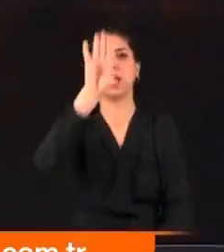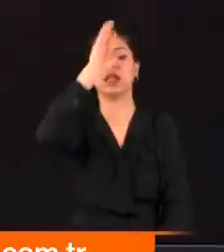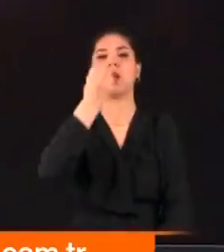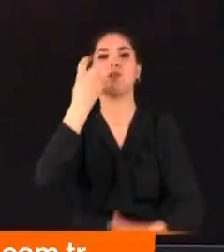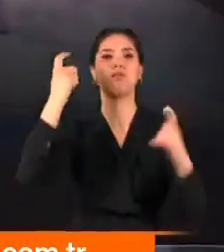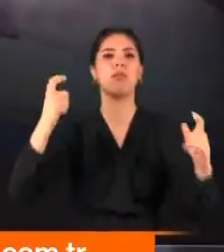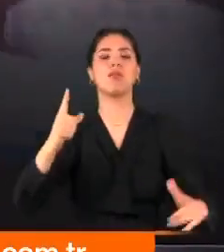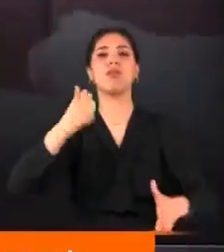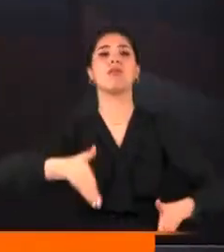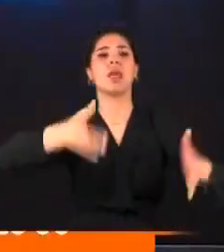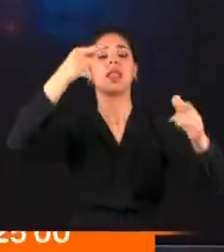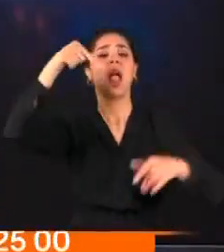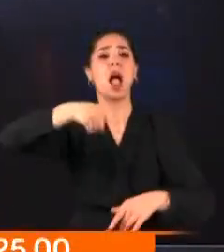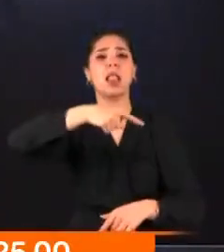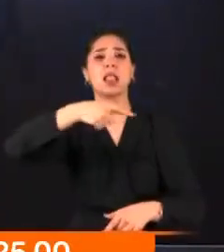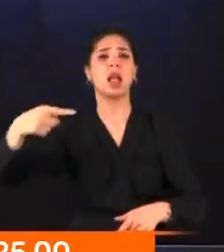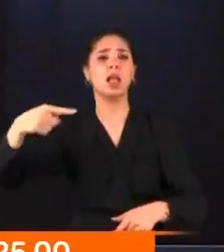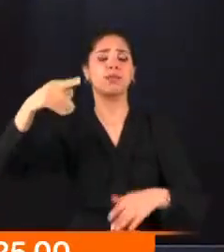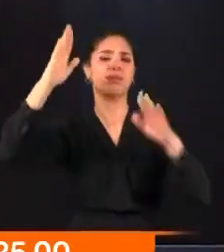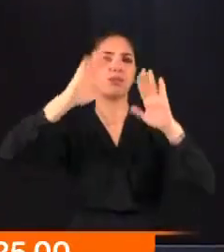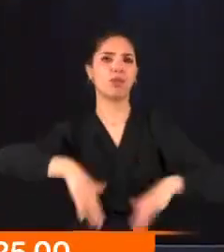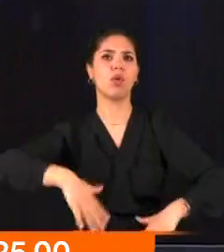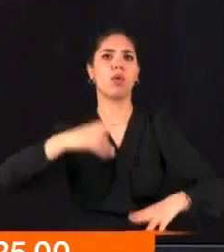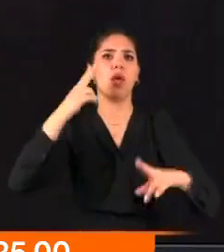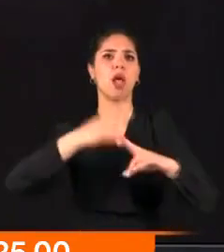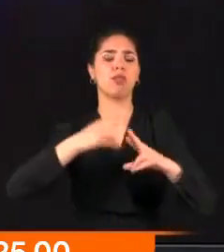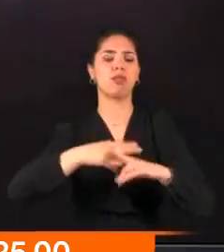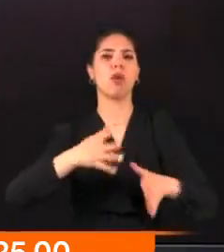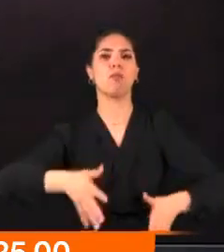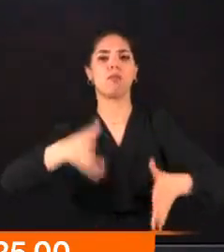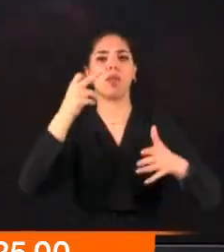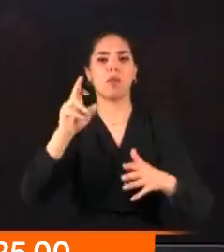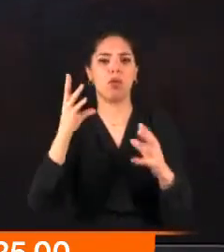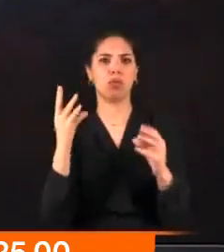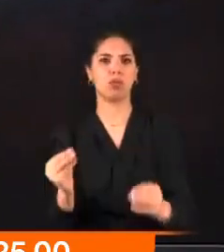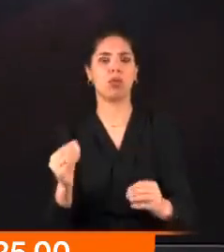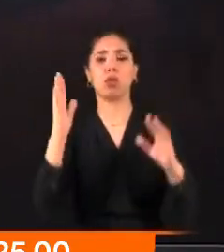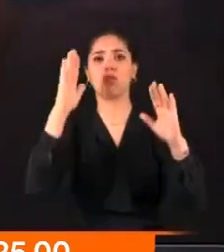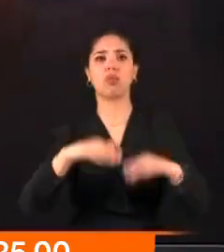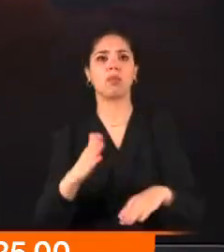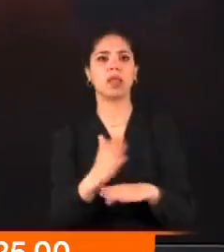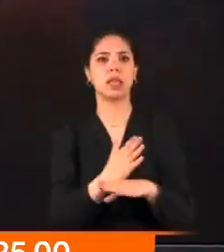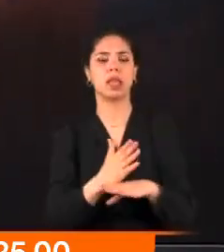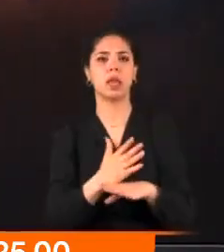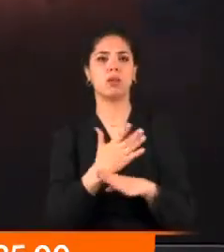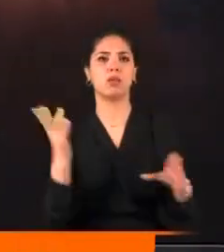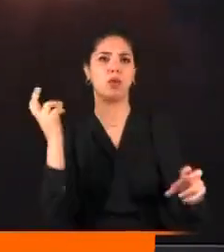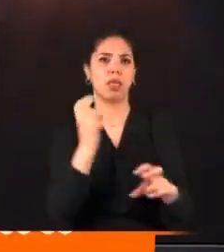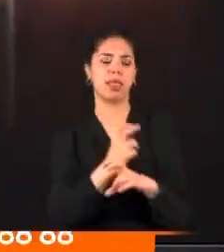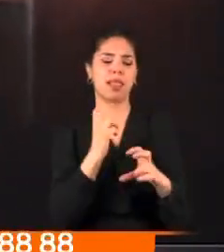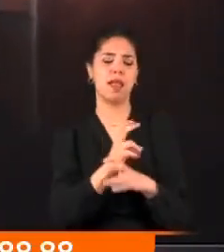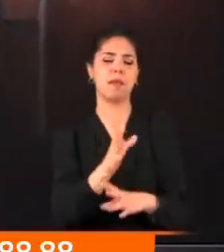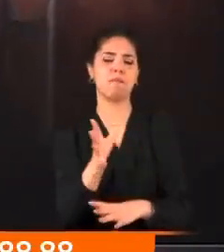İstanbul Bahçelievler'de bir binanın zemini çöktü ve apar topar boşaltıldı o apartman. Çökmenin nedeni büyük tehlikenin